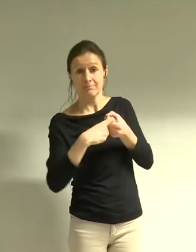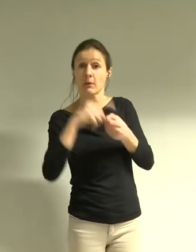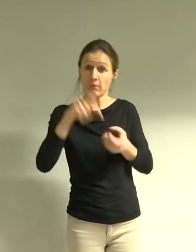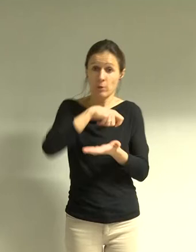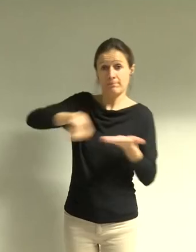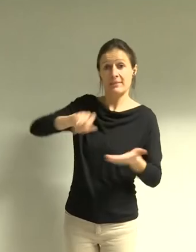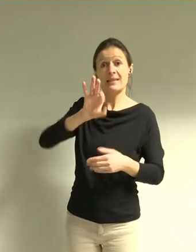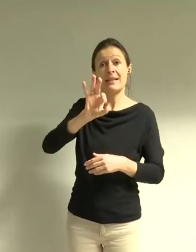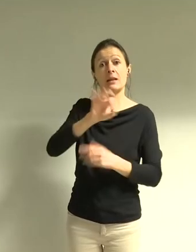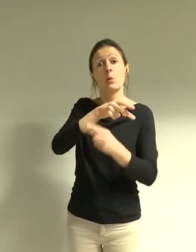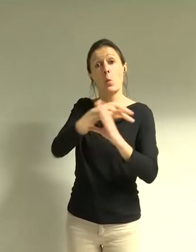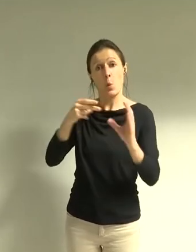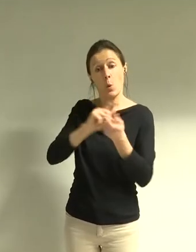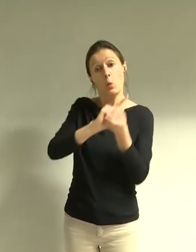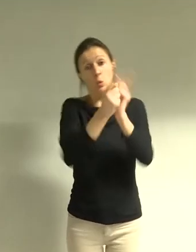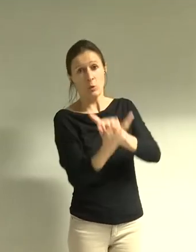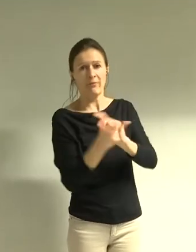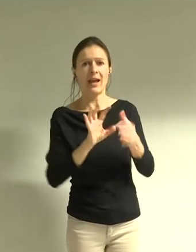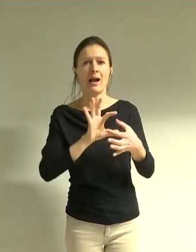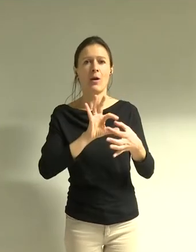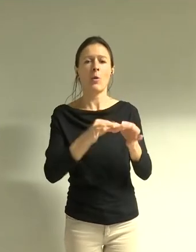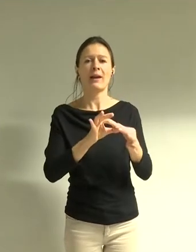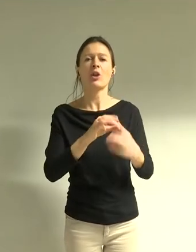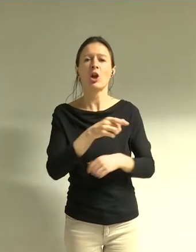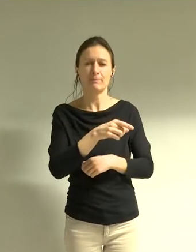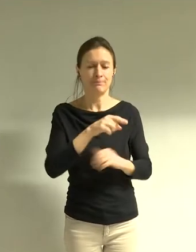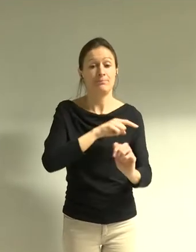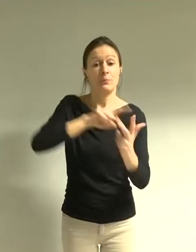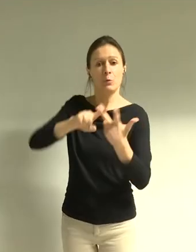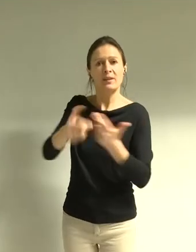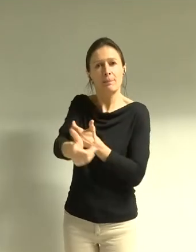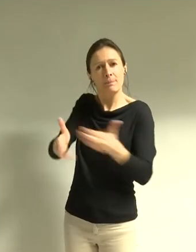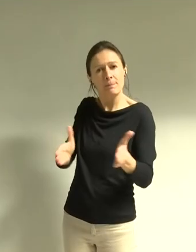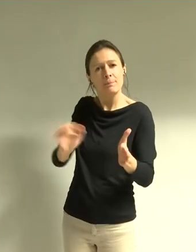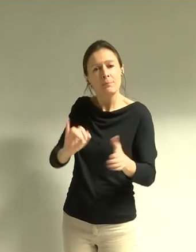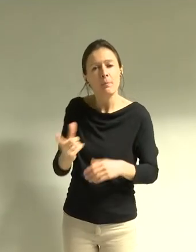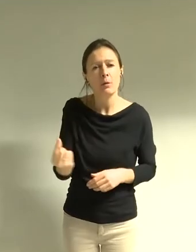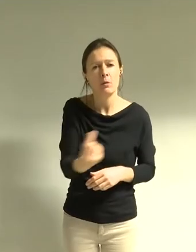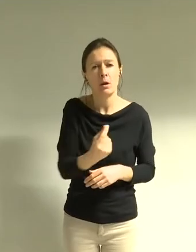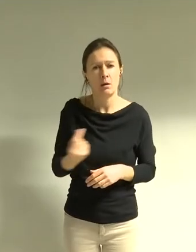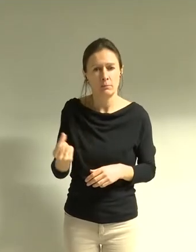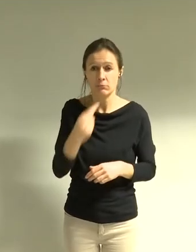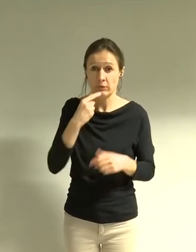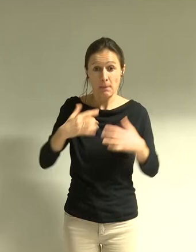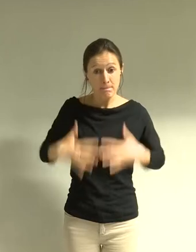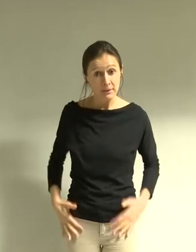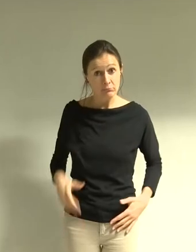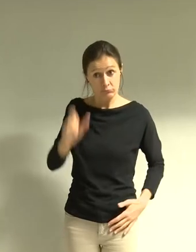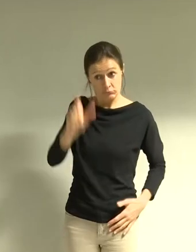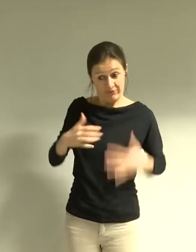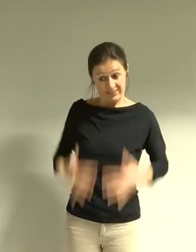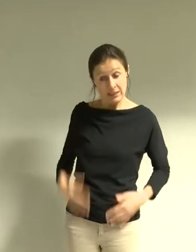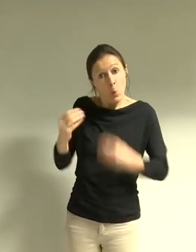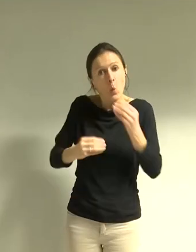coopérateur le troisième collège c'est celui des partenaires dont des personnes physiques ou morales de droit